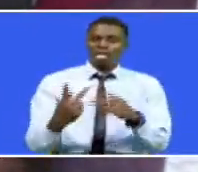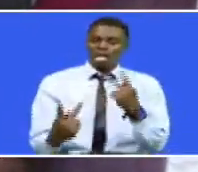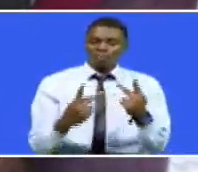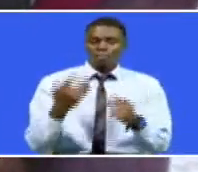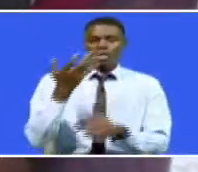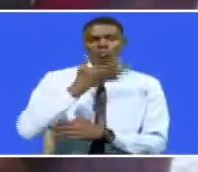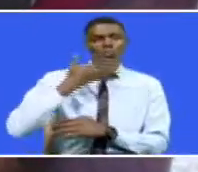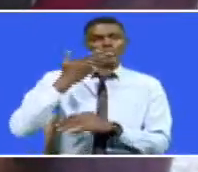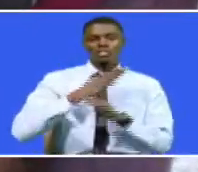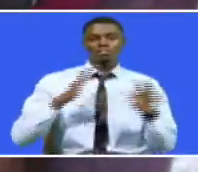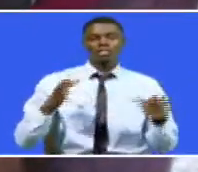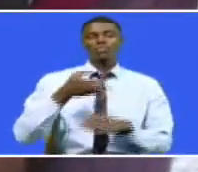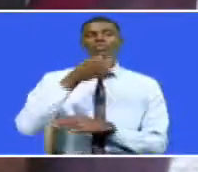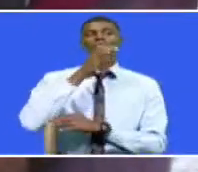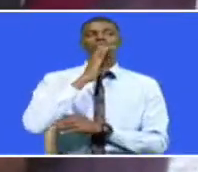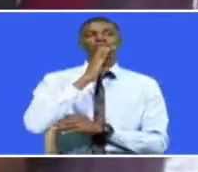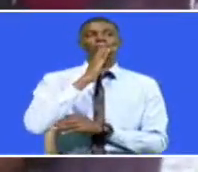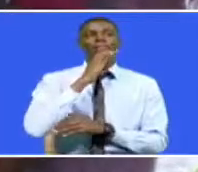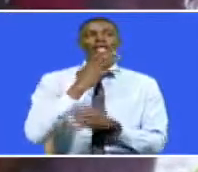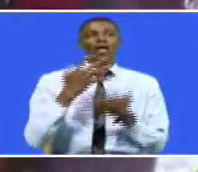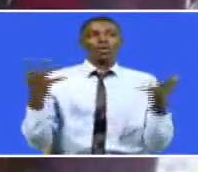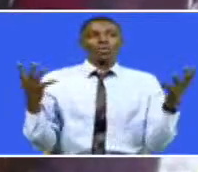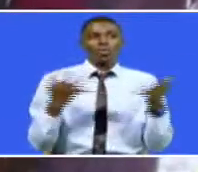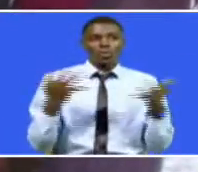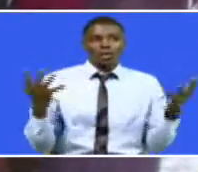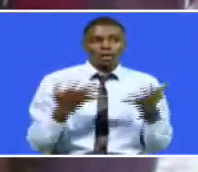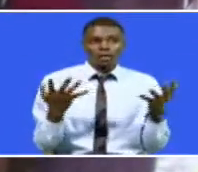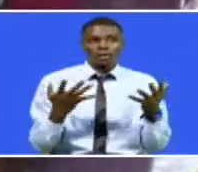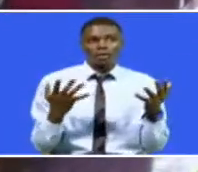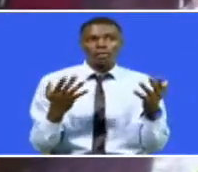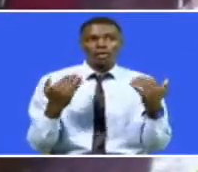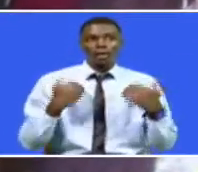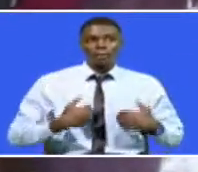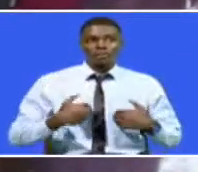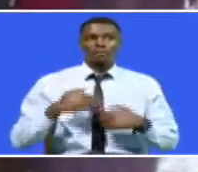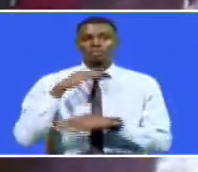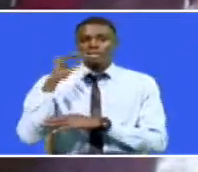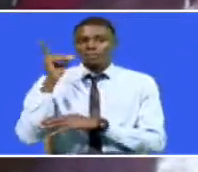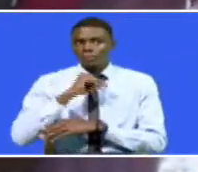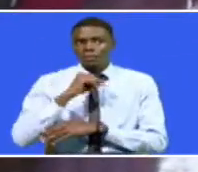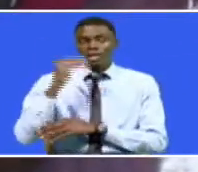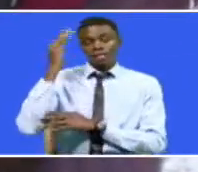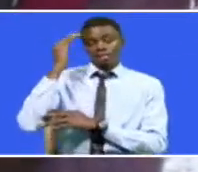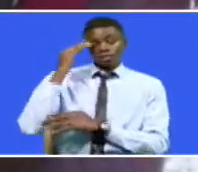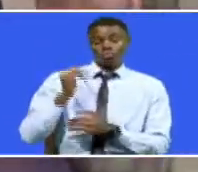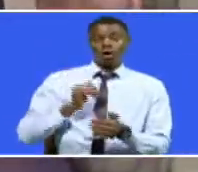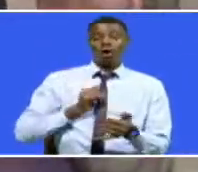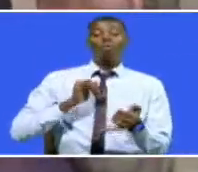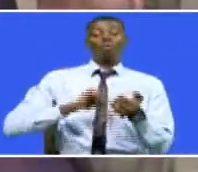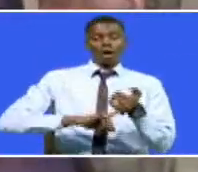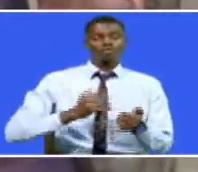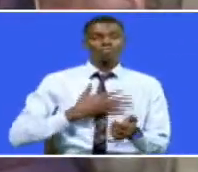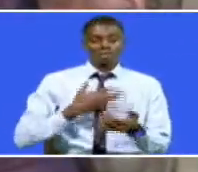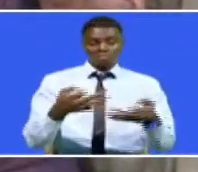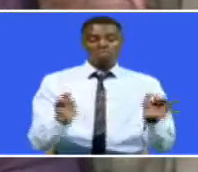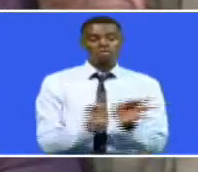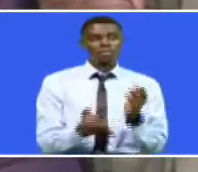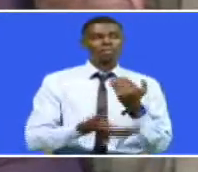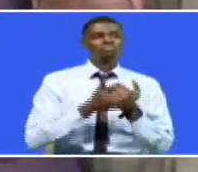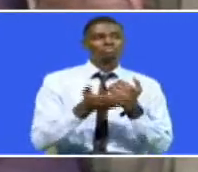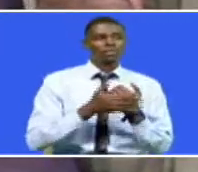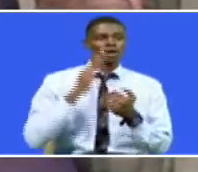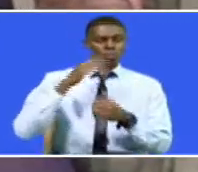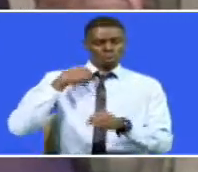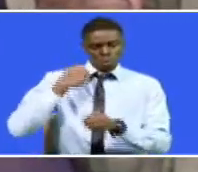uji wakunywe. Hata mahali penye marehemu akiwa atajua kwendi mkangu ako na familia yangu. Nikasema